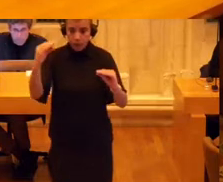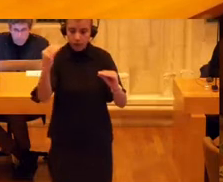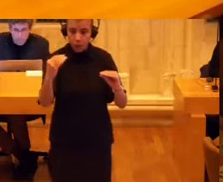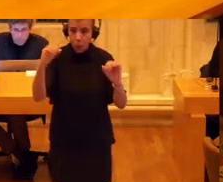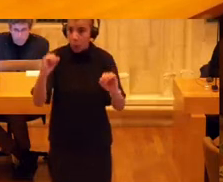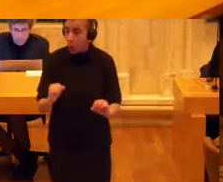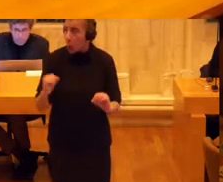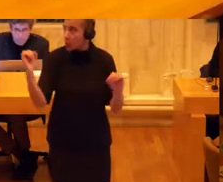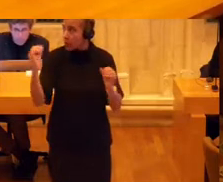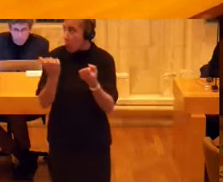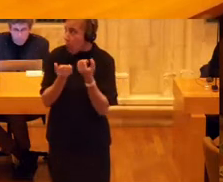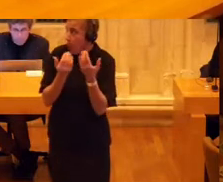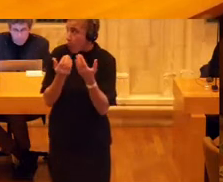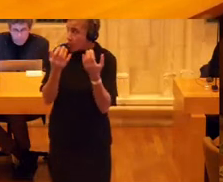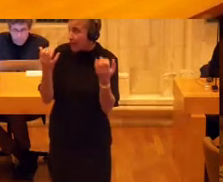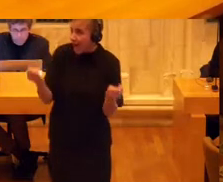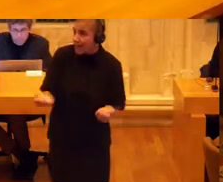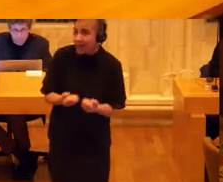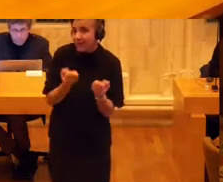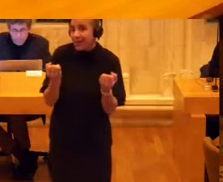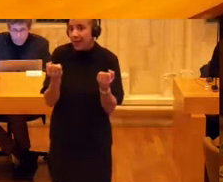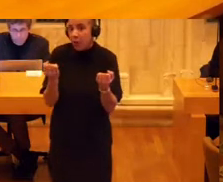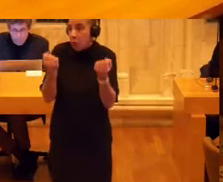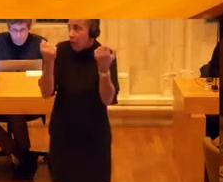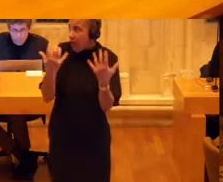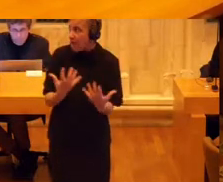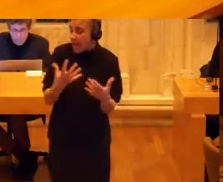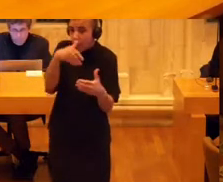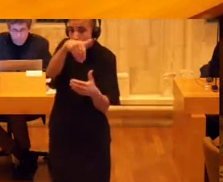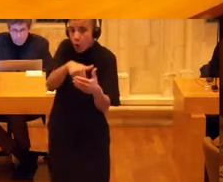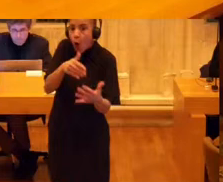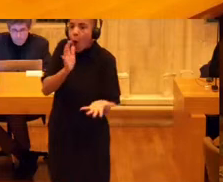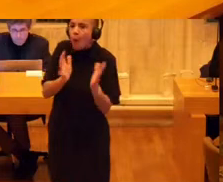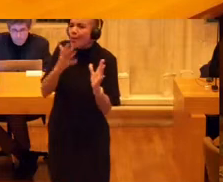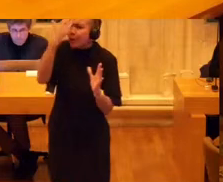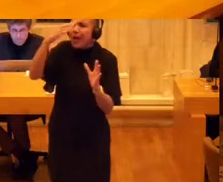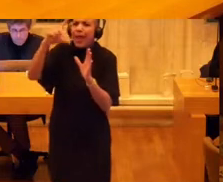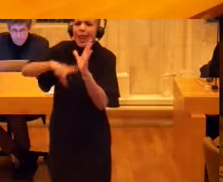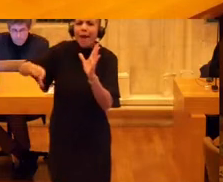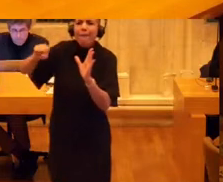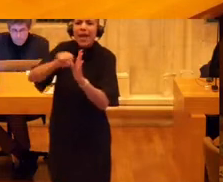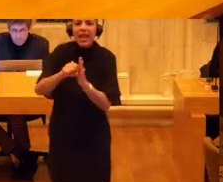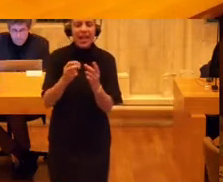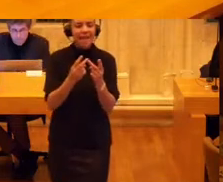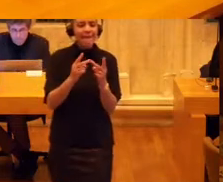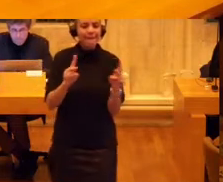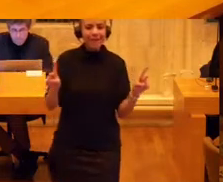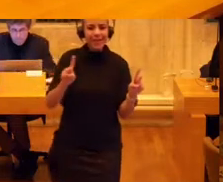intéressant d'en profiter pour relancer le label Ville d'art et d'histoire, qui me semble